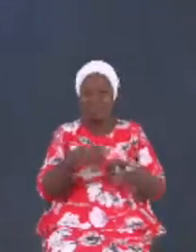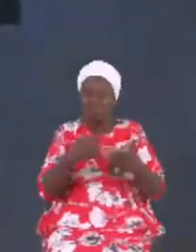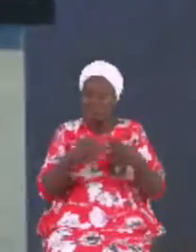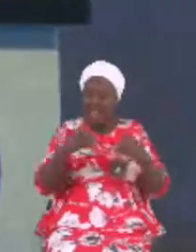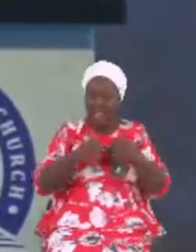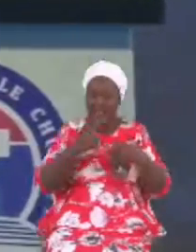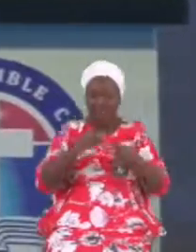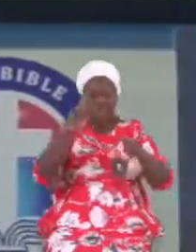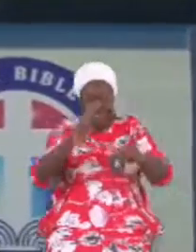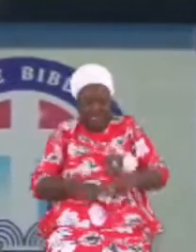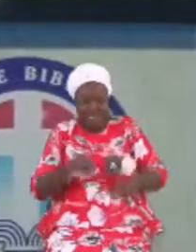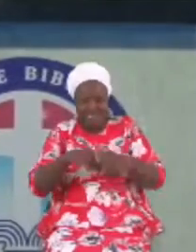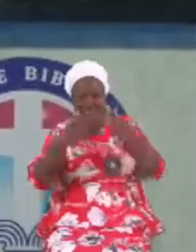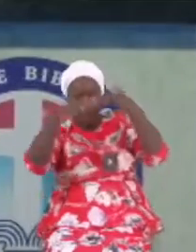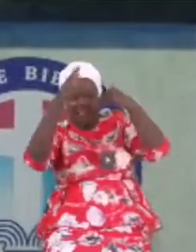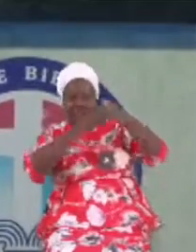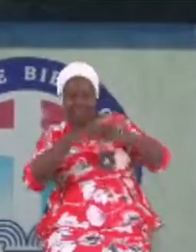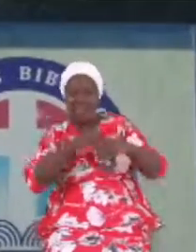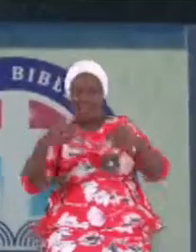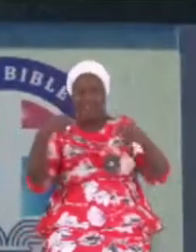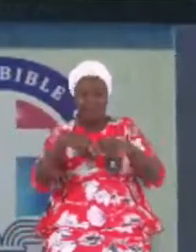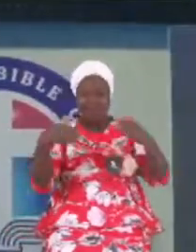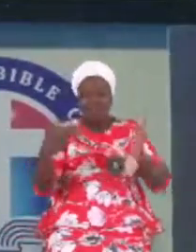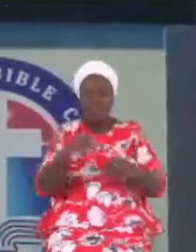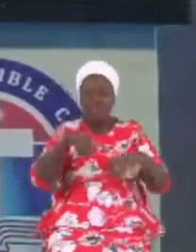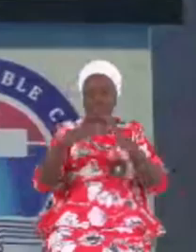siège au ciel, une chambre au ciel, une